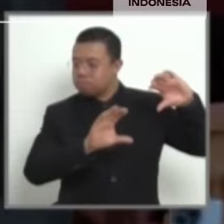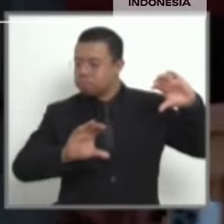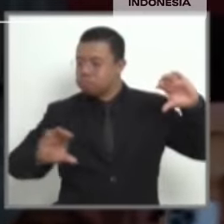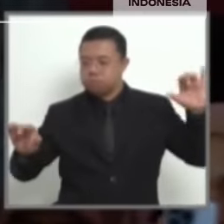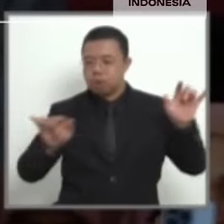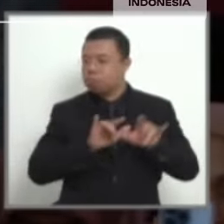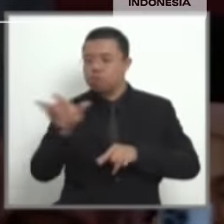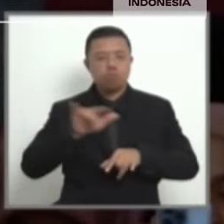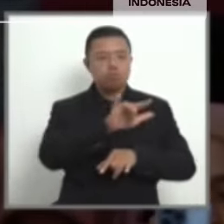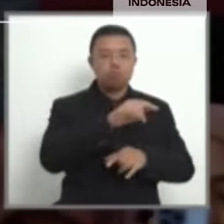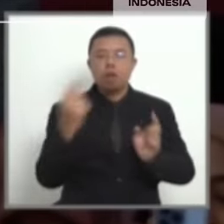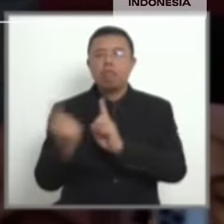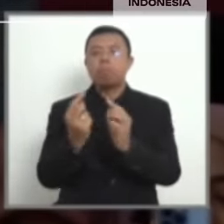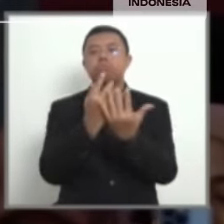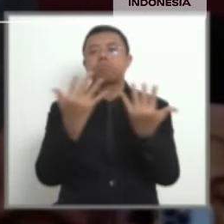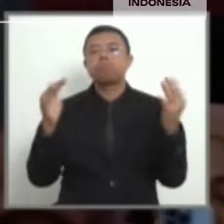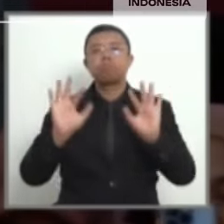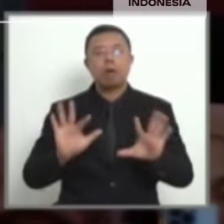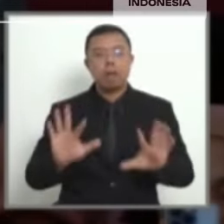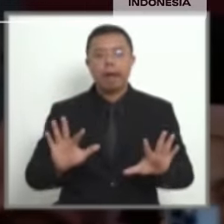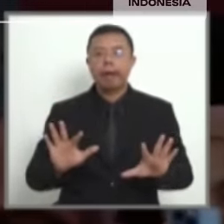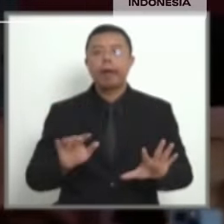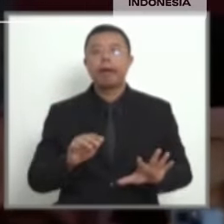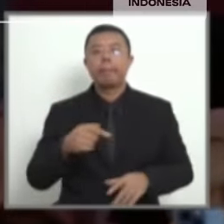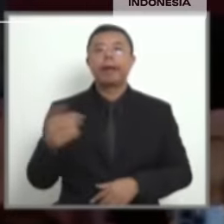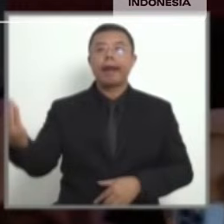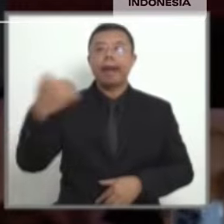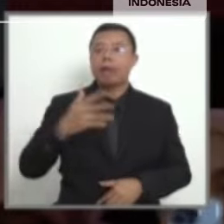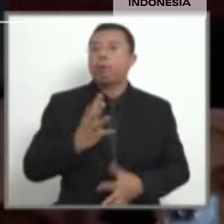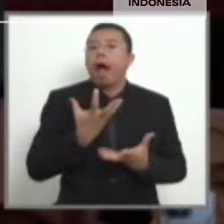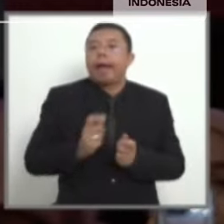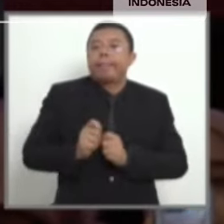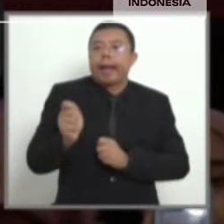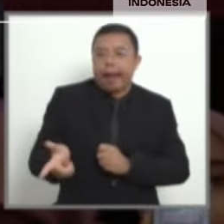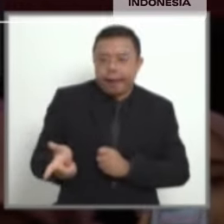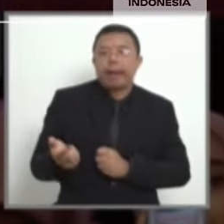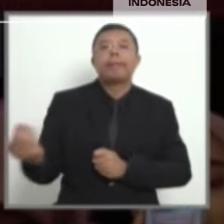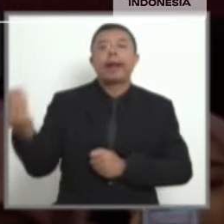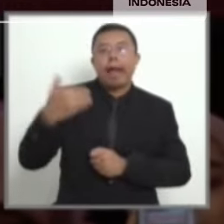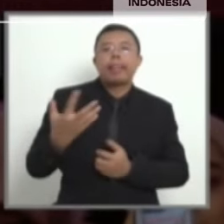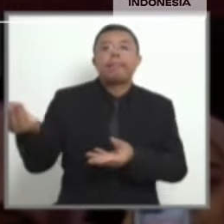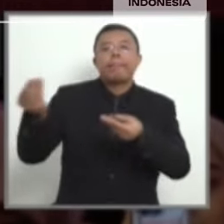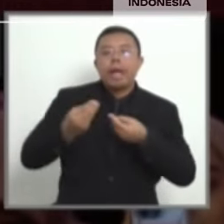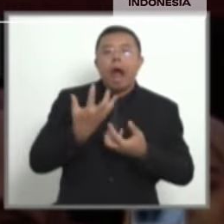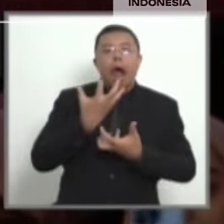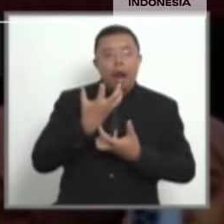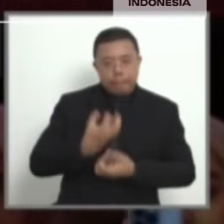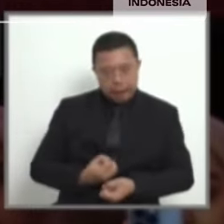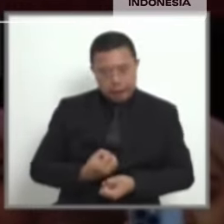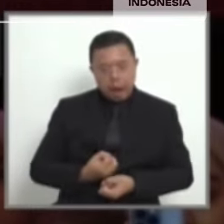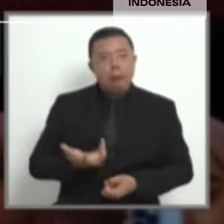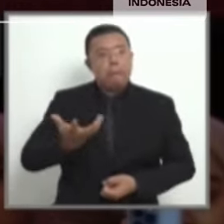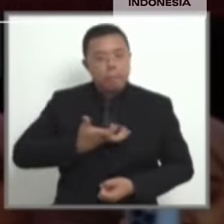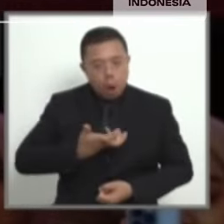dengan jutaan masyarakat namun masyarakat yang datang bukan dalam rangka meminta uang sebaliknya mendesak untuk adanya perubahan pada pemerintahan